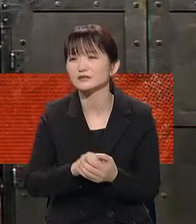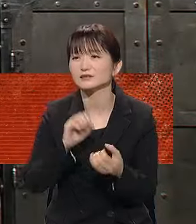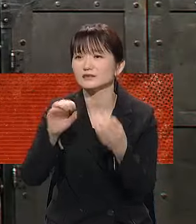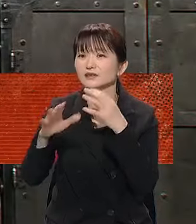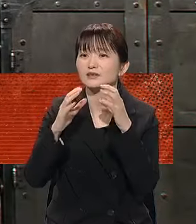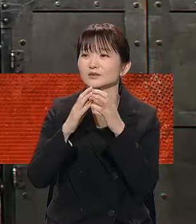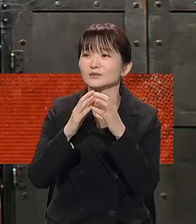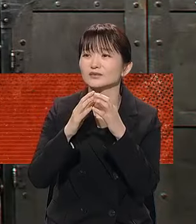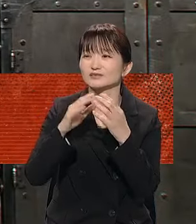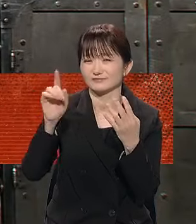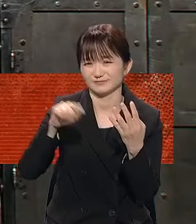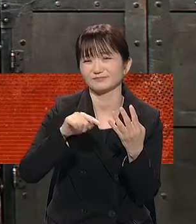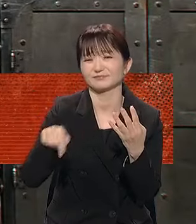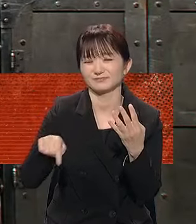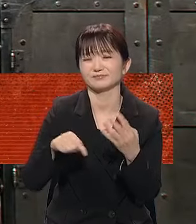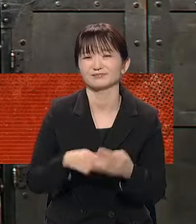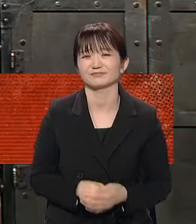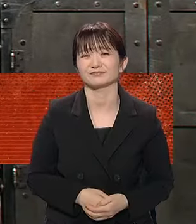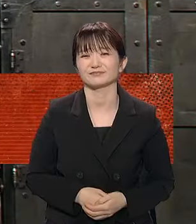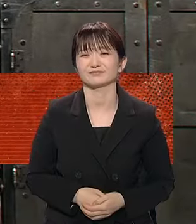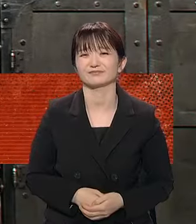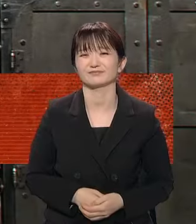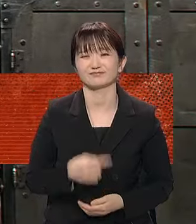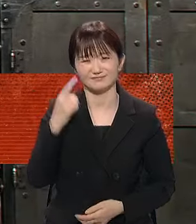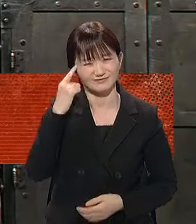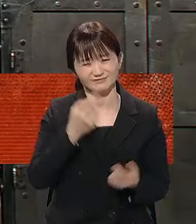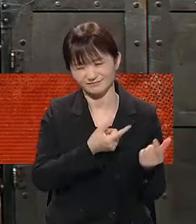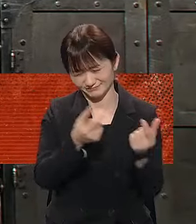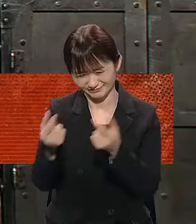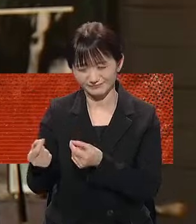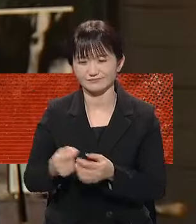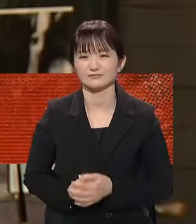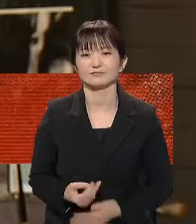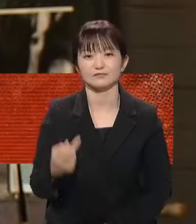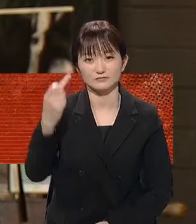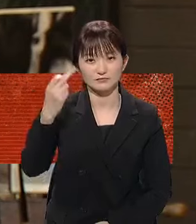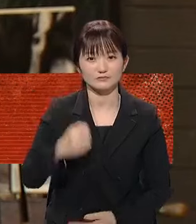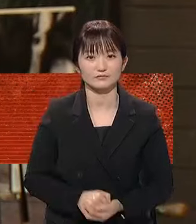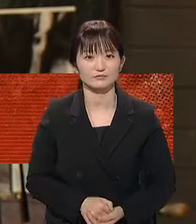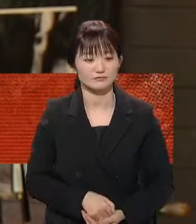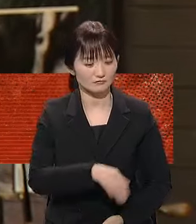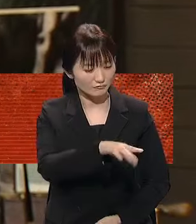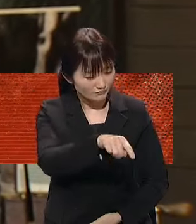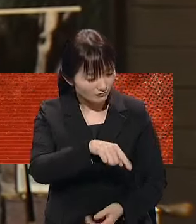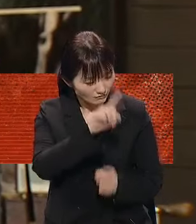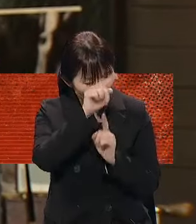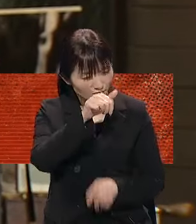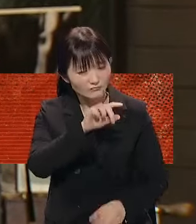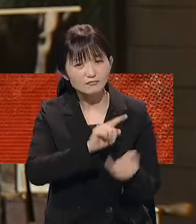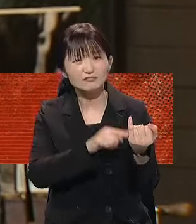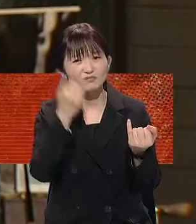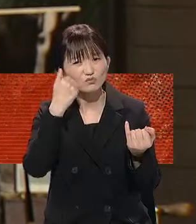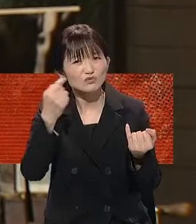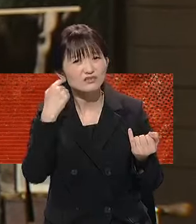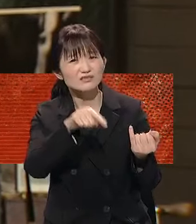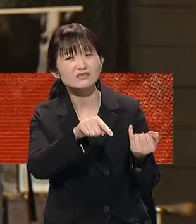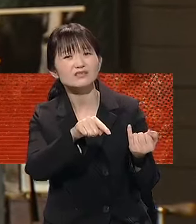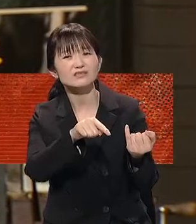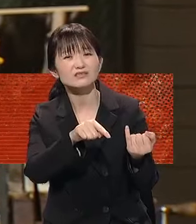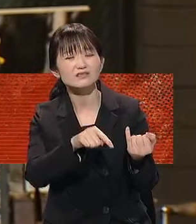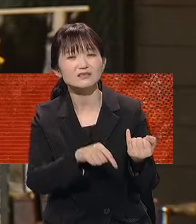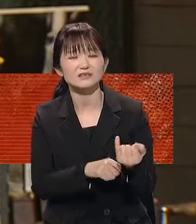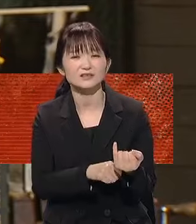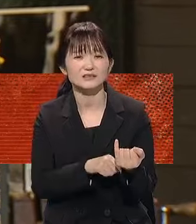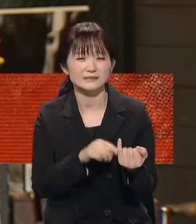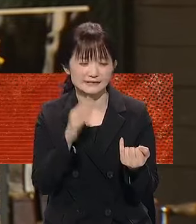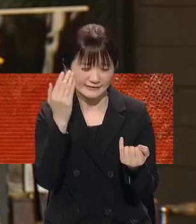동그라미 그렇습니다 이거 뭐 여지가 있습니다 자자 다음은 오빠예요 아 진짜 야이자 누가 들으면 너는 아주 그냥 이슬만